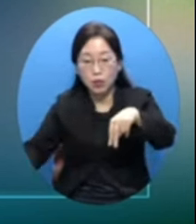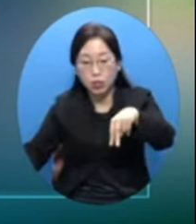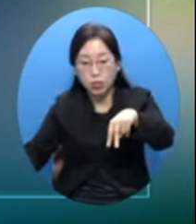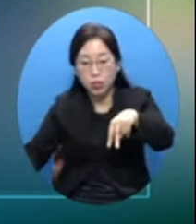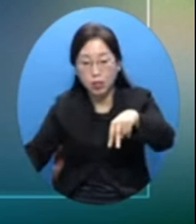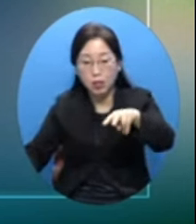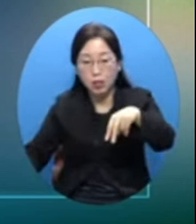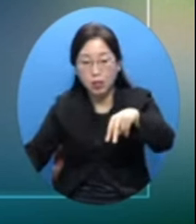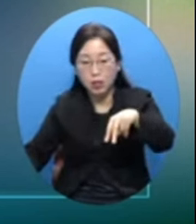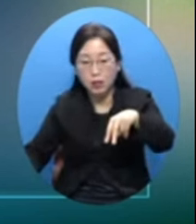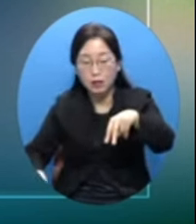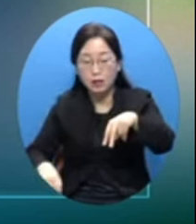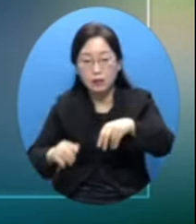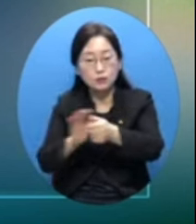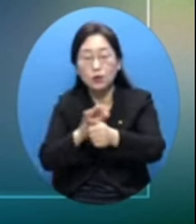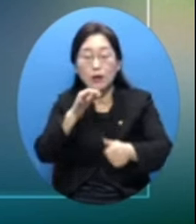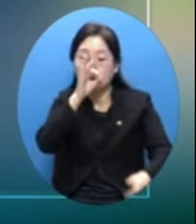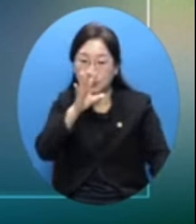소아마비가 되어서